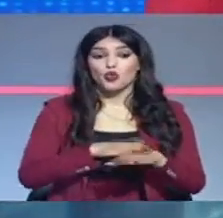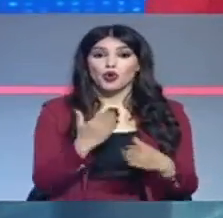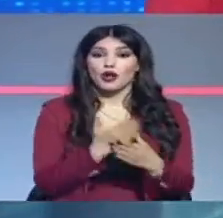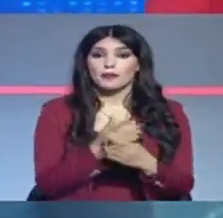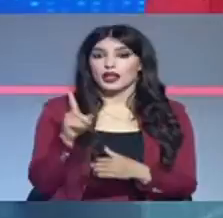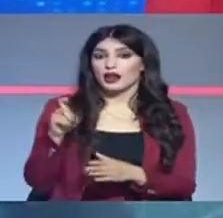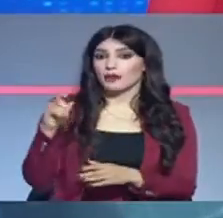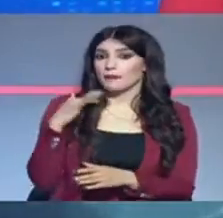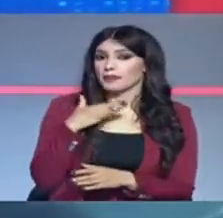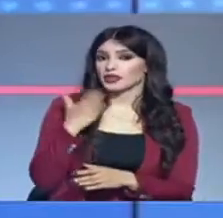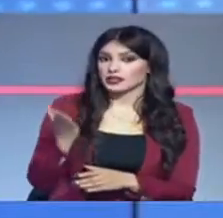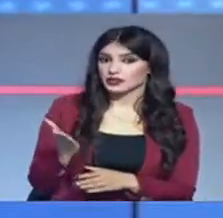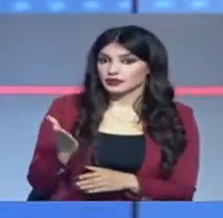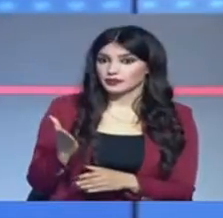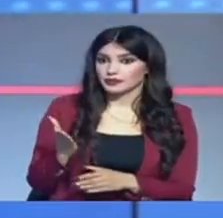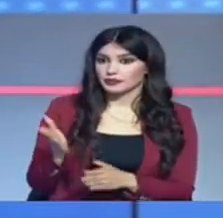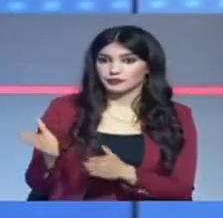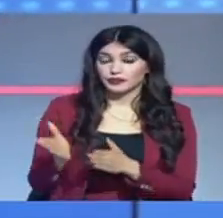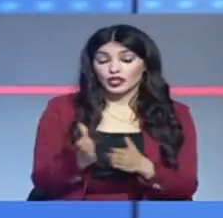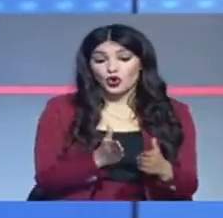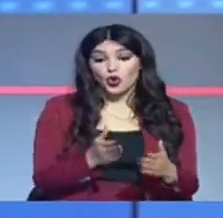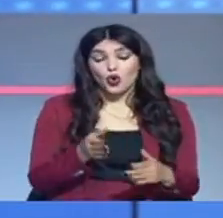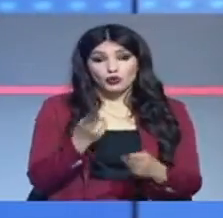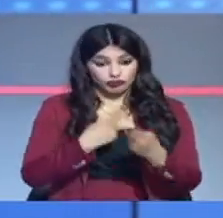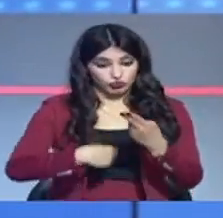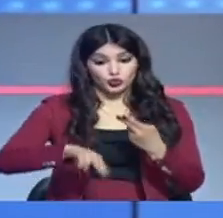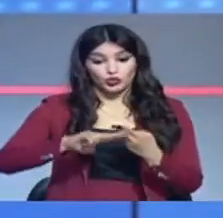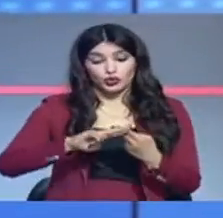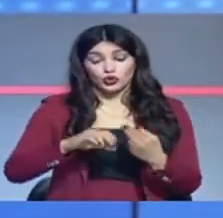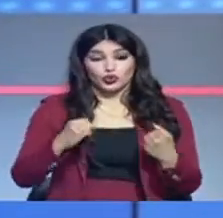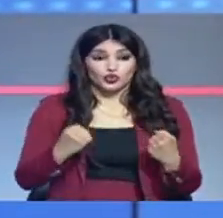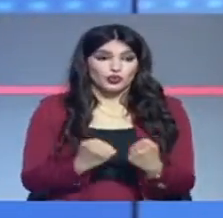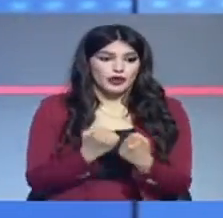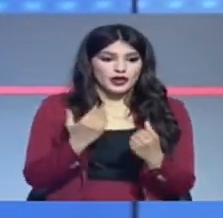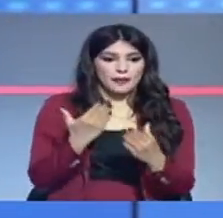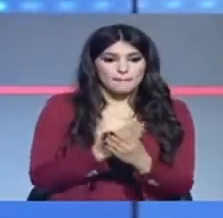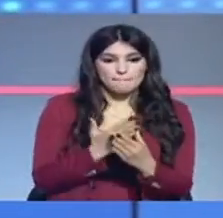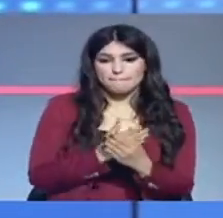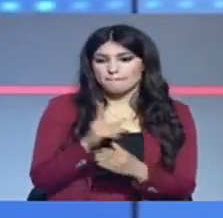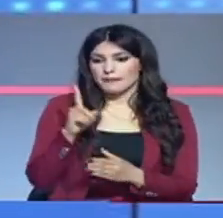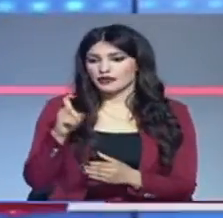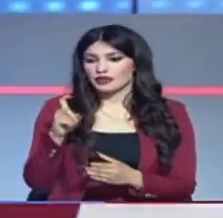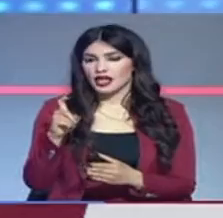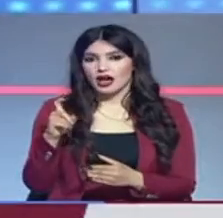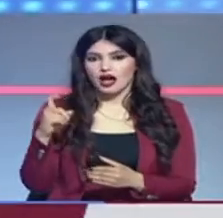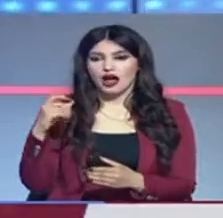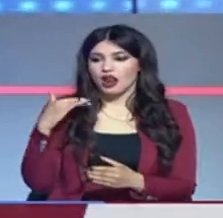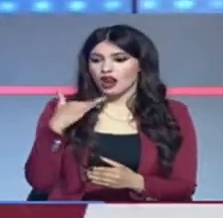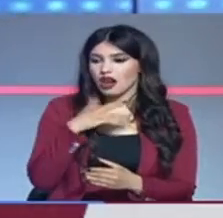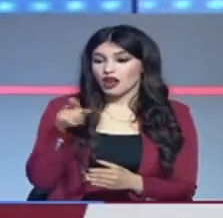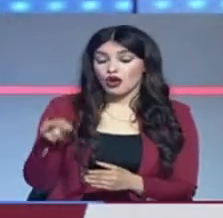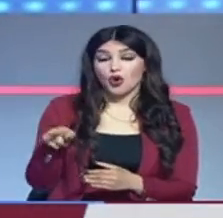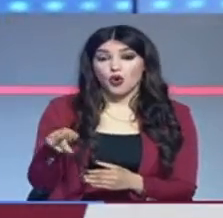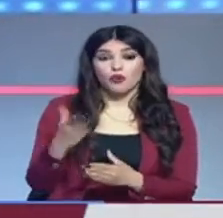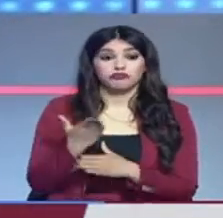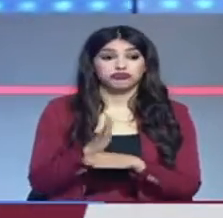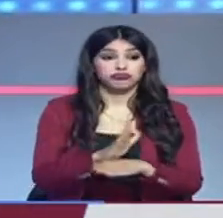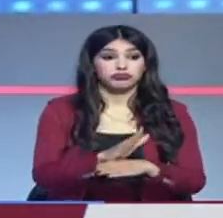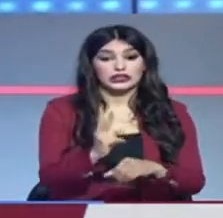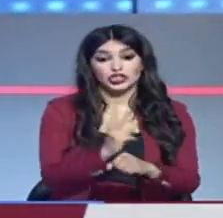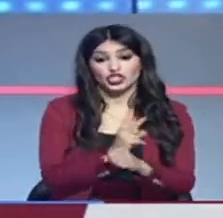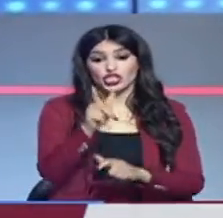الملف ناسف ان نقول ان هذا الملف يسلط الضوء على جريمه الدوله ضد